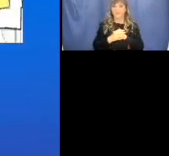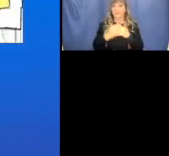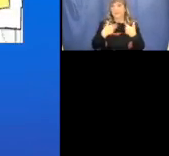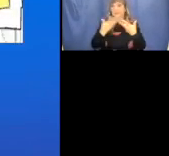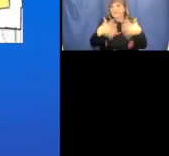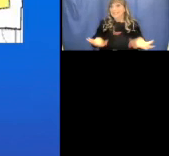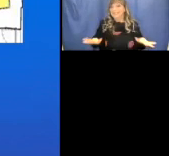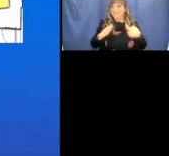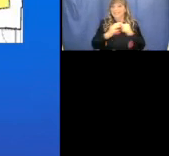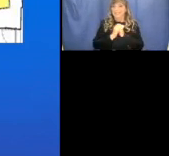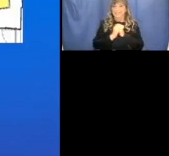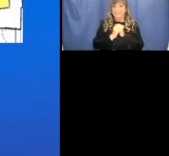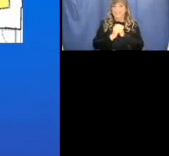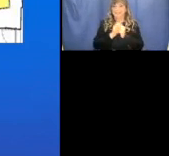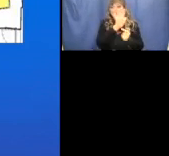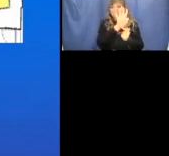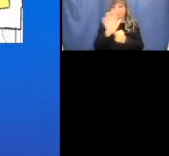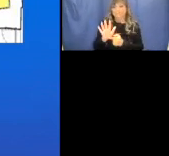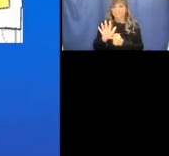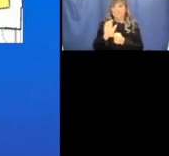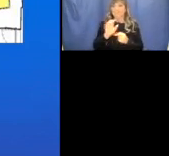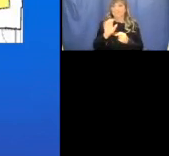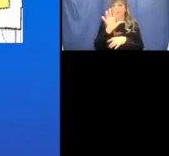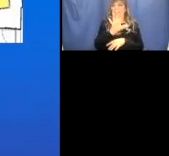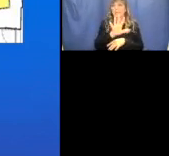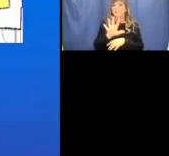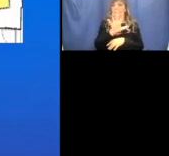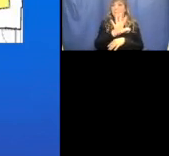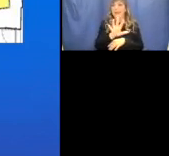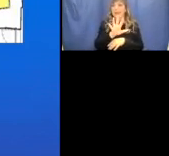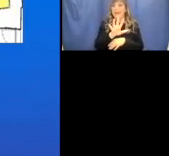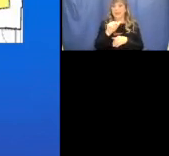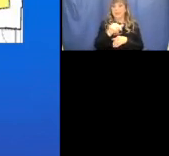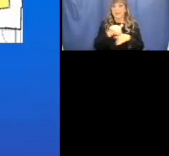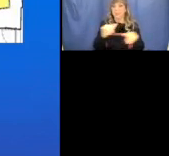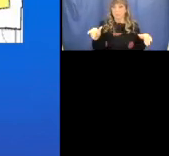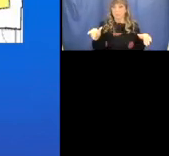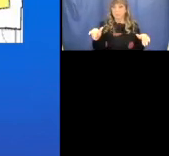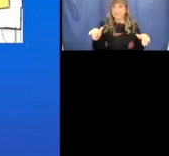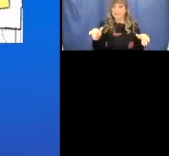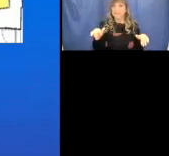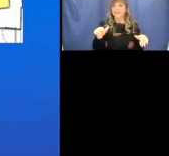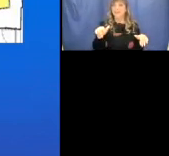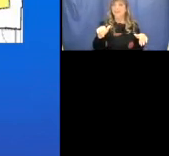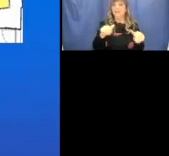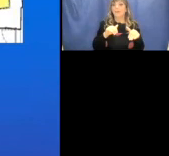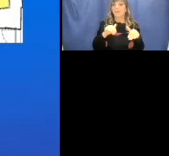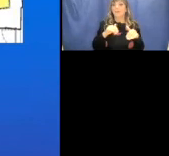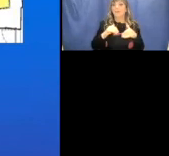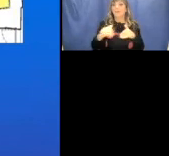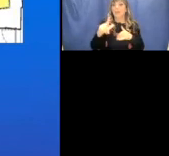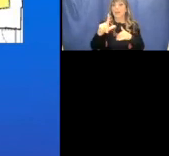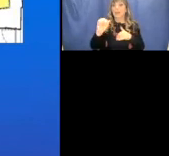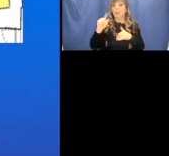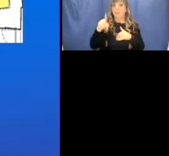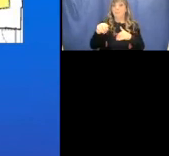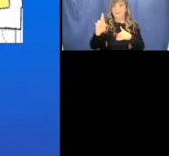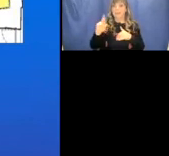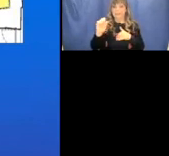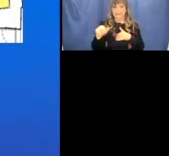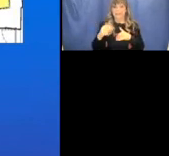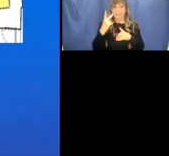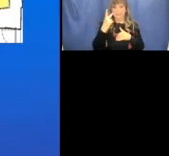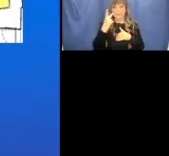vi faccio vedere un'immagine dell'attuale allestimento del museo via la pira e vi faccio vedere quello che è lo schema